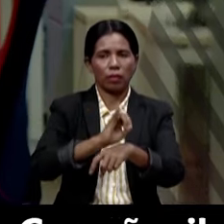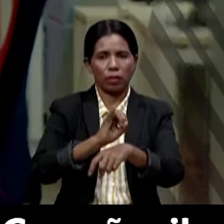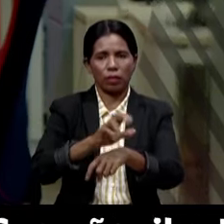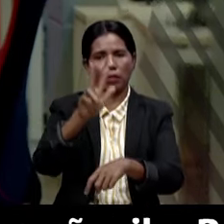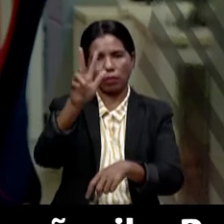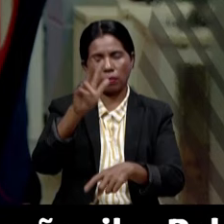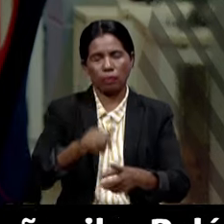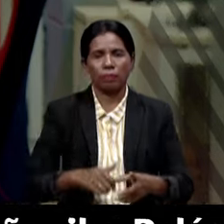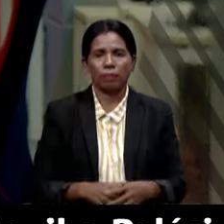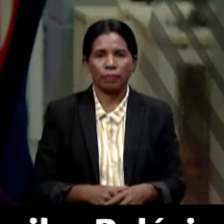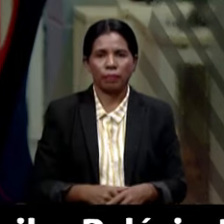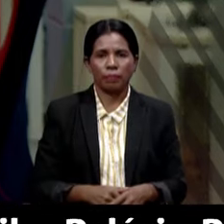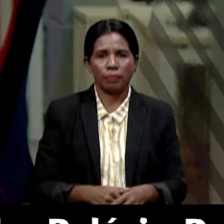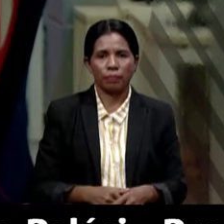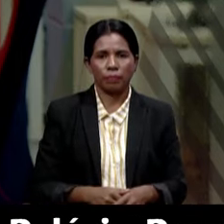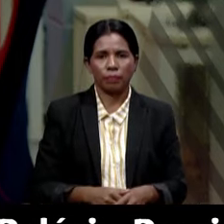tolo.